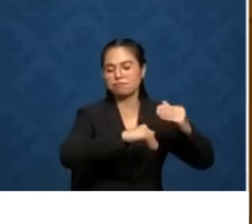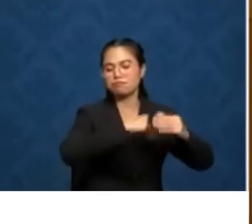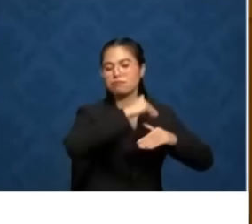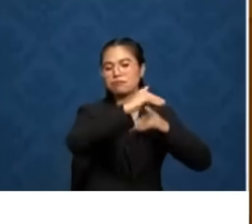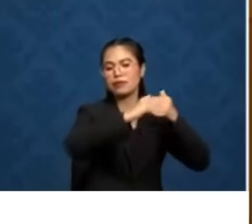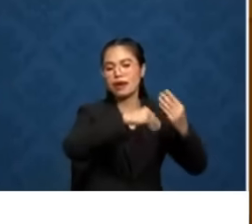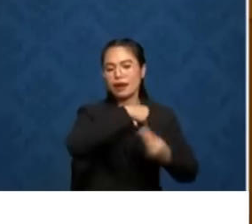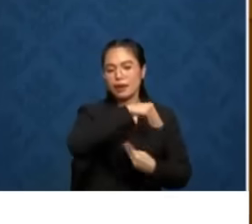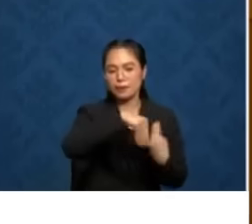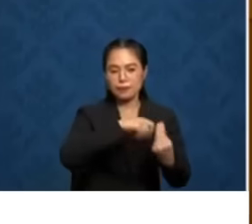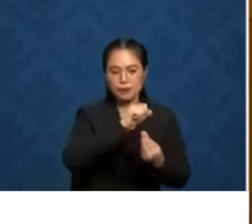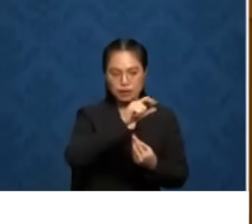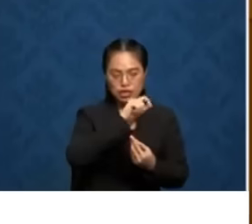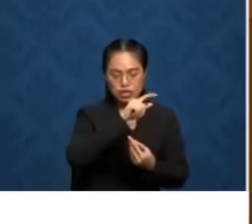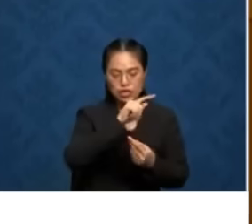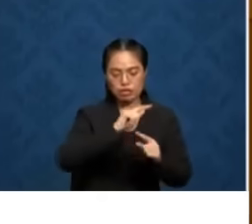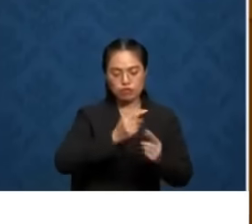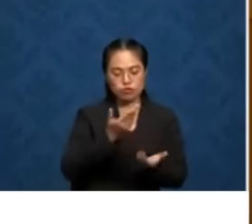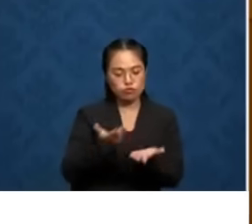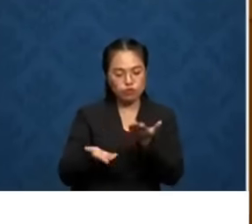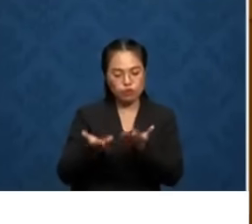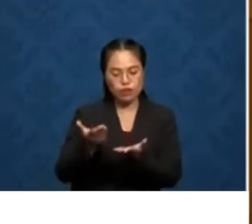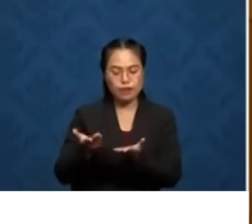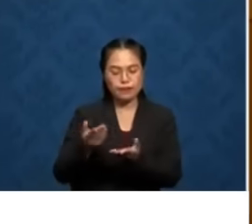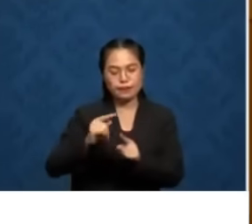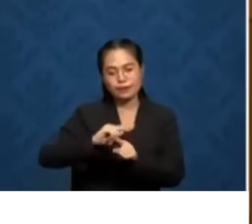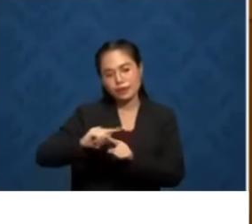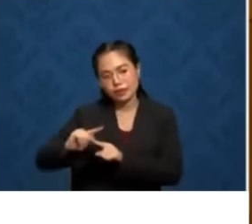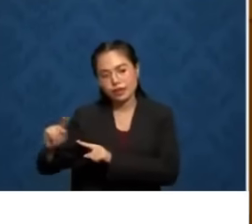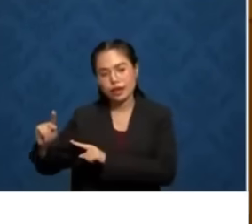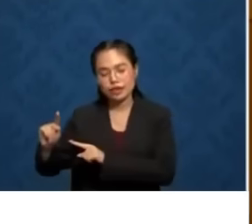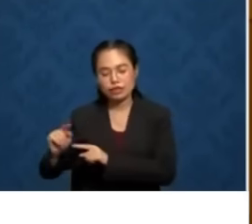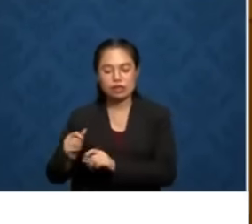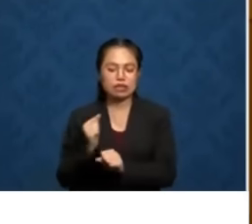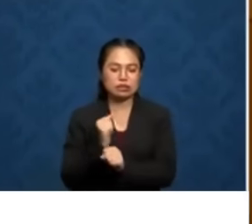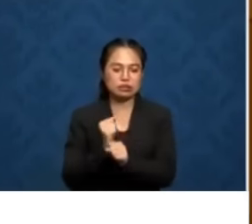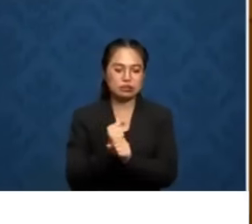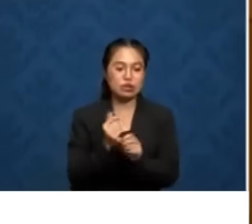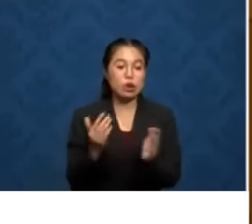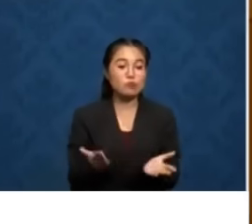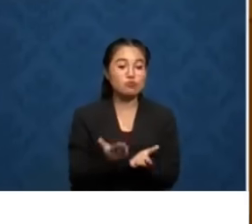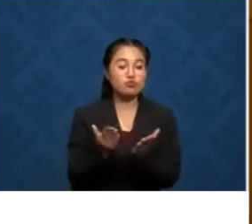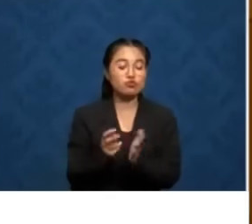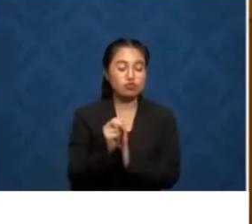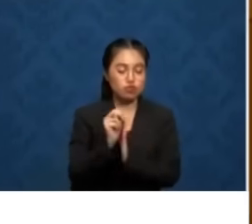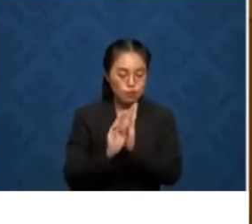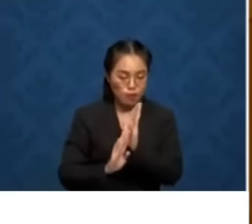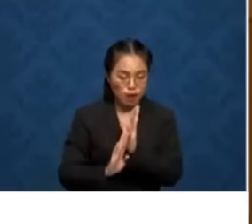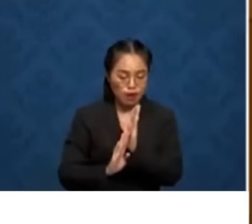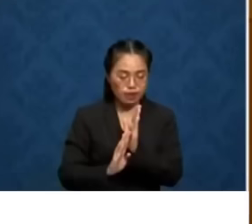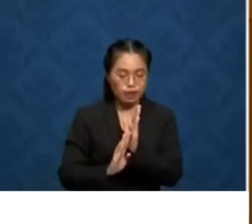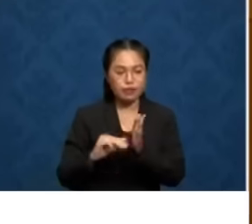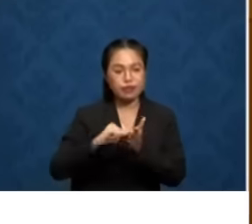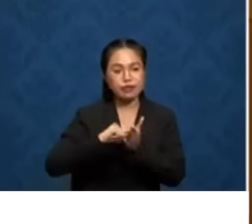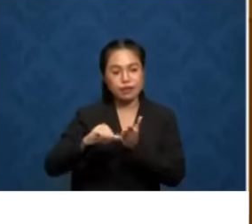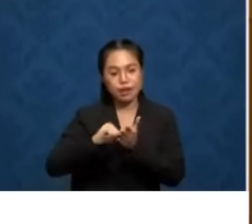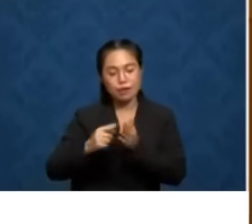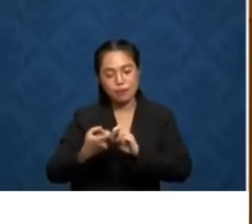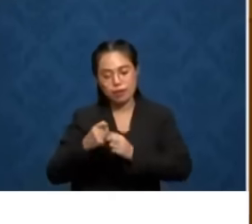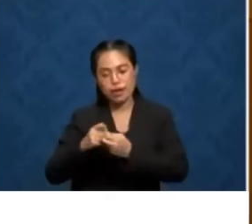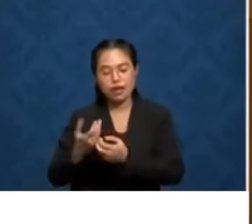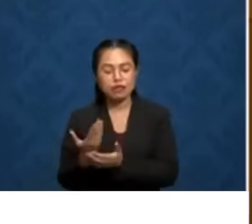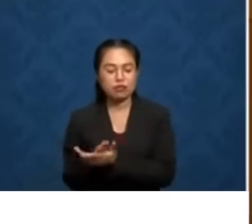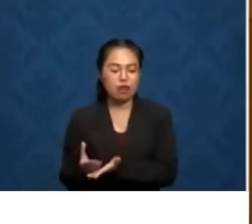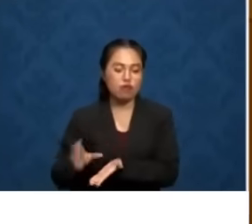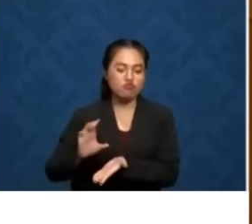อื่นๆในการสนับสนุนการดำเนินนโยบายเพื่อลดภาระการลงทุนจากงบประมาณ